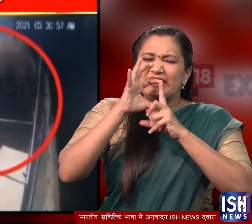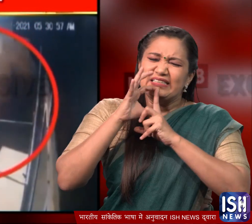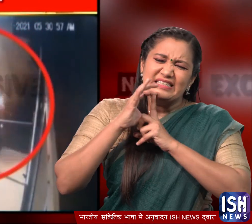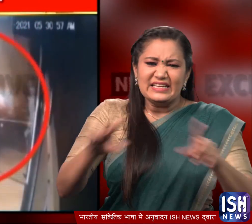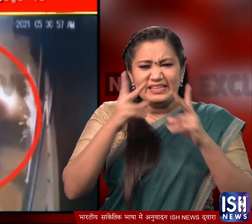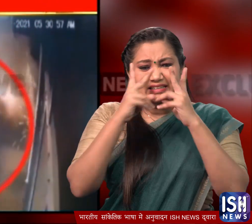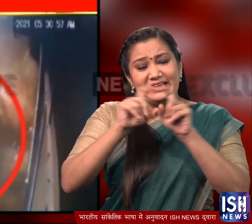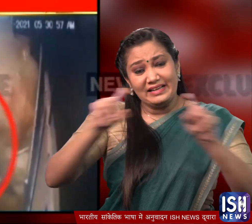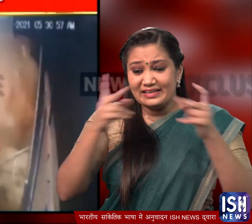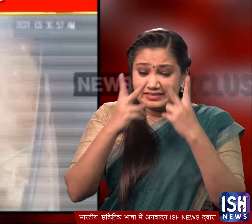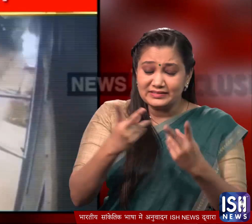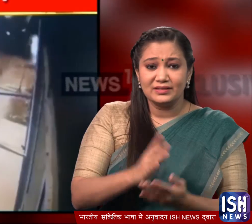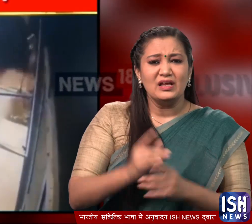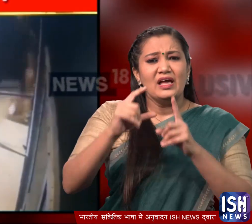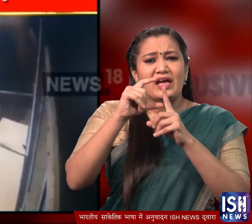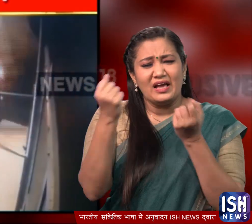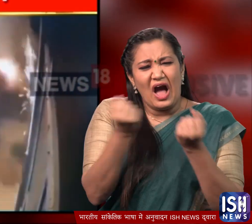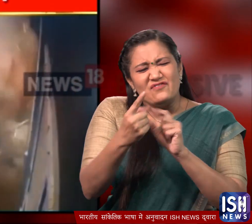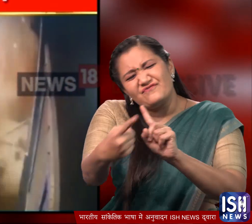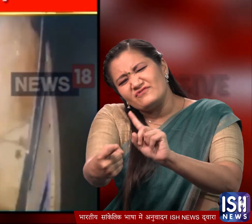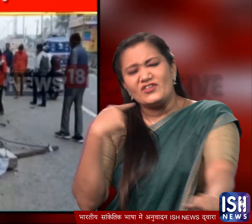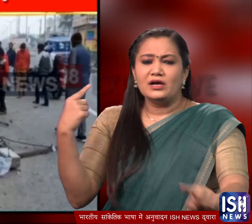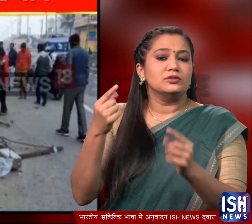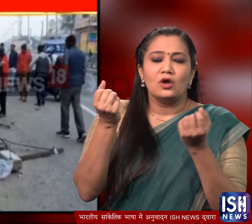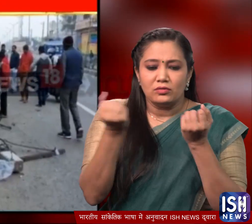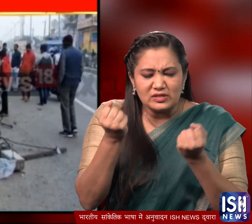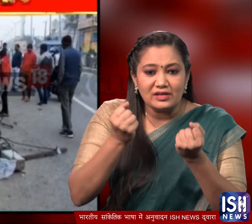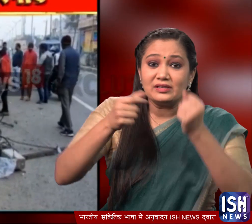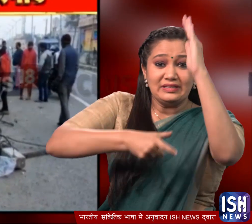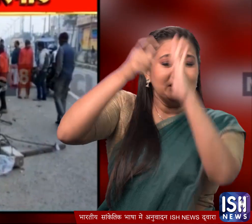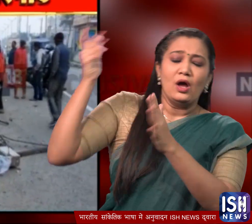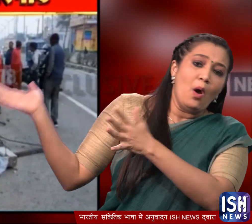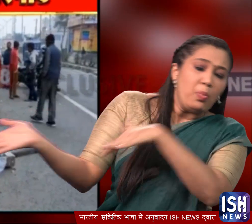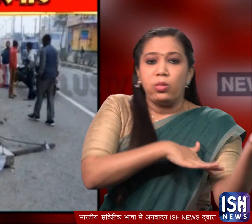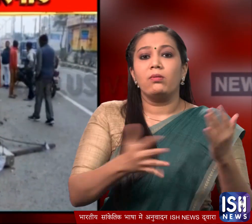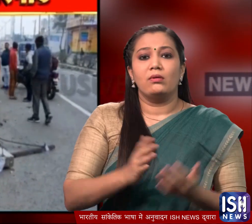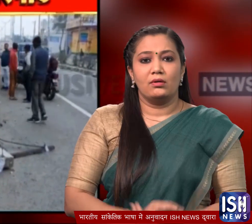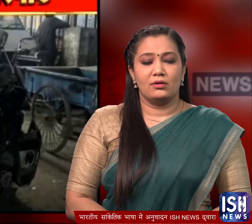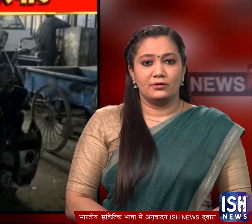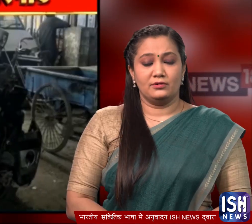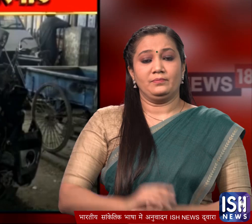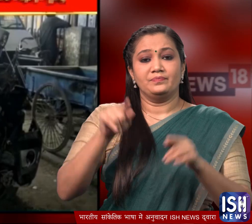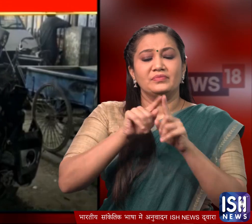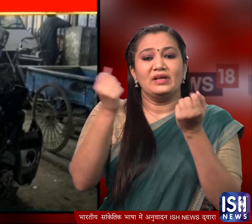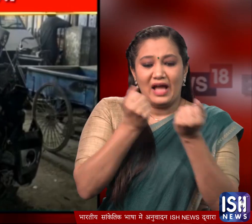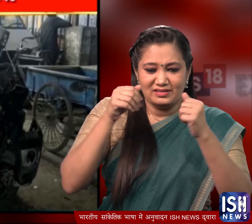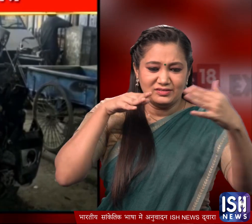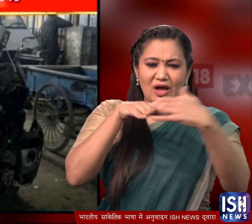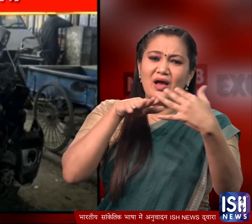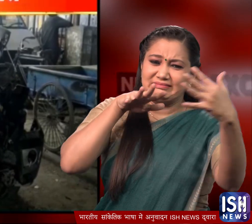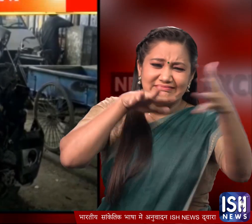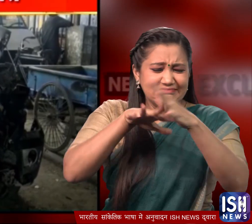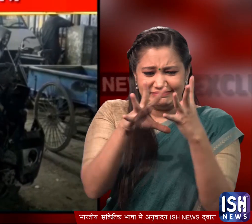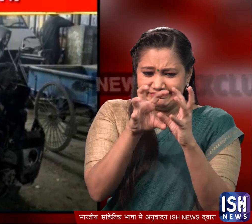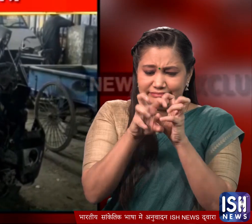यह हादसा साफ नजर आया। कार की रफ्तार इतनी तेज थी कि कंक्रीट का बना वो खंभा तक जड़ से उखड़ गया। हादसे में कार का अगला